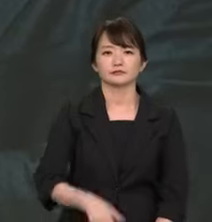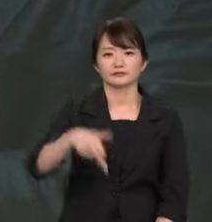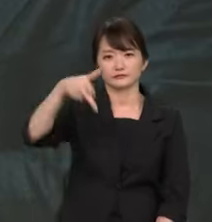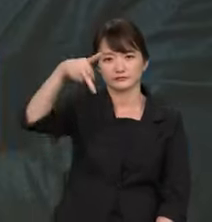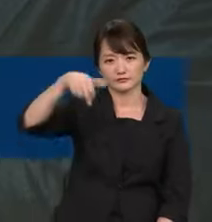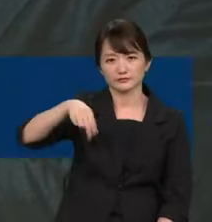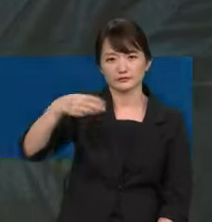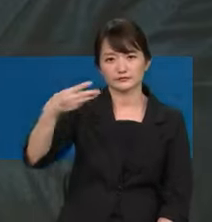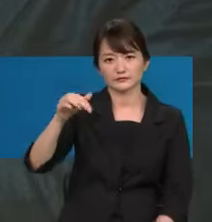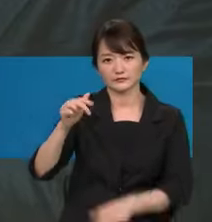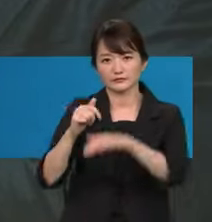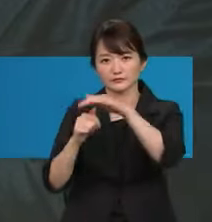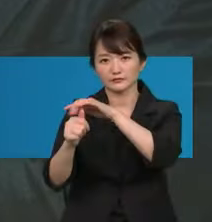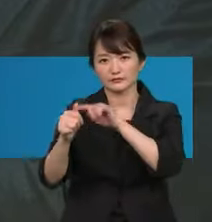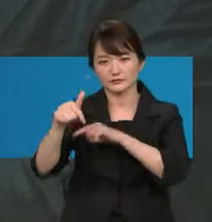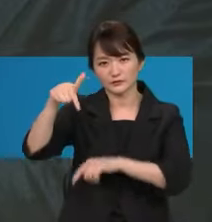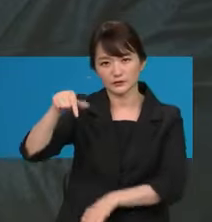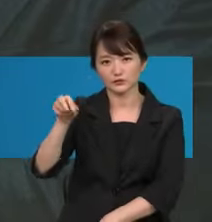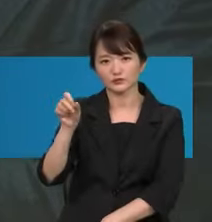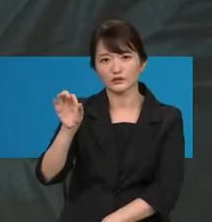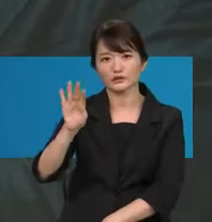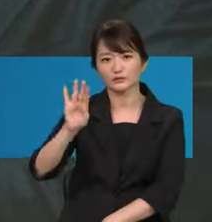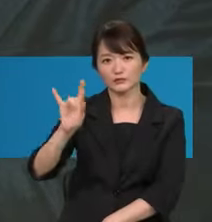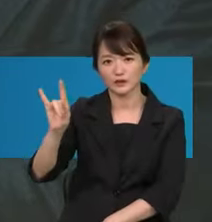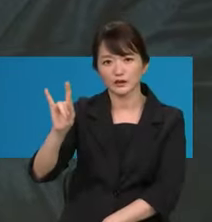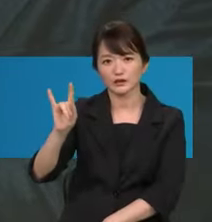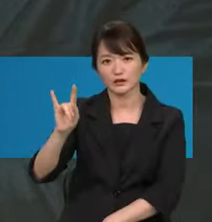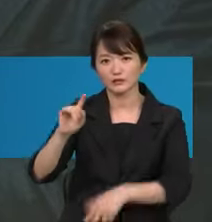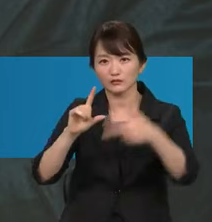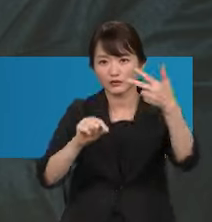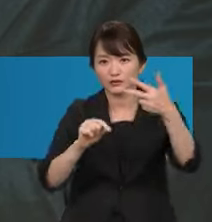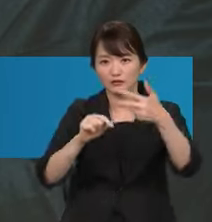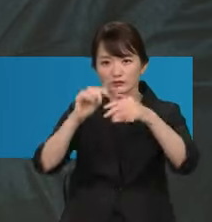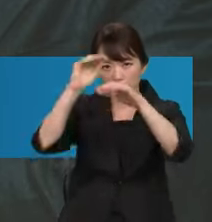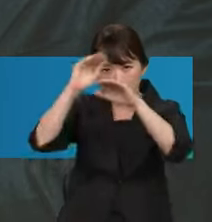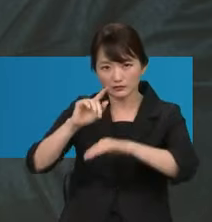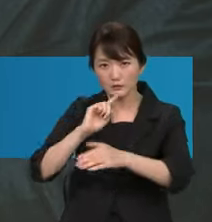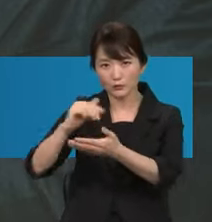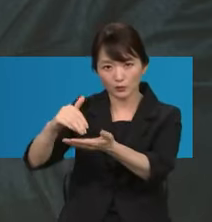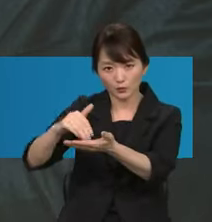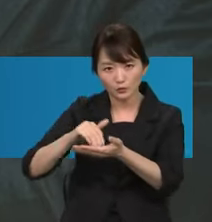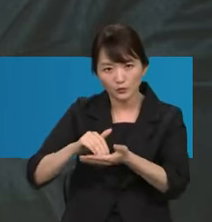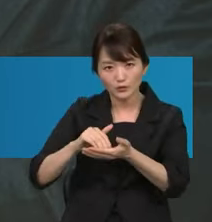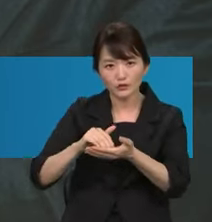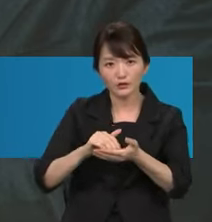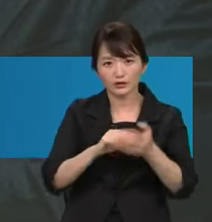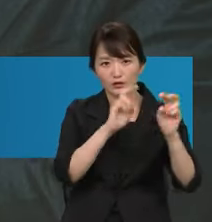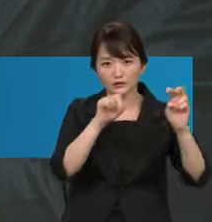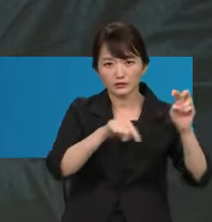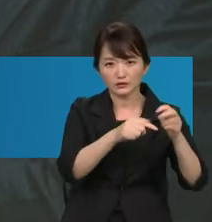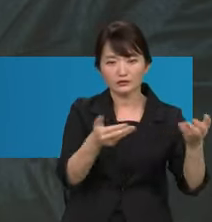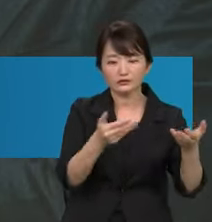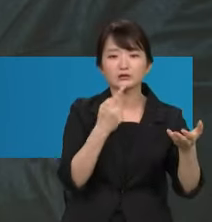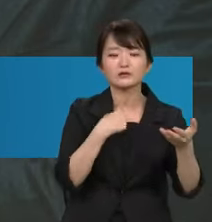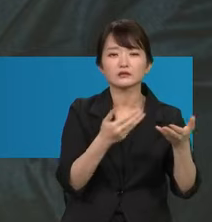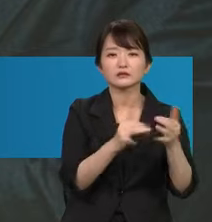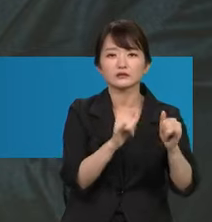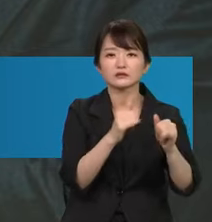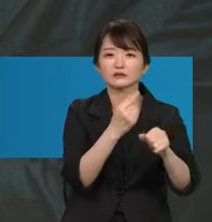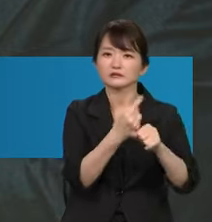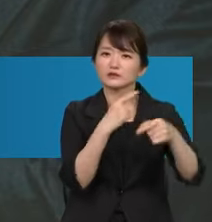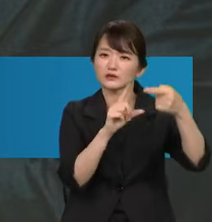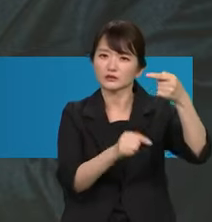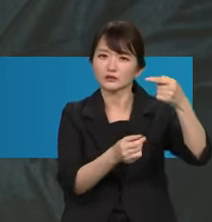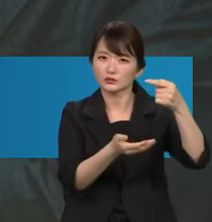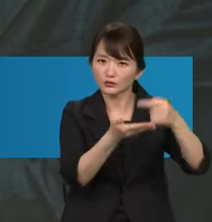큐텐 구영배 대표는 지난달에야 이 사태를 보고받았다고 했는데 큐텐에서 일했던 직원은 이미 지난해 초부터 정산을